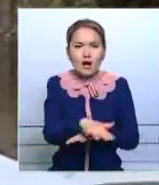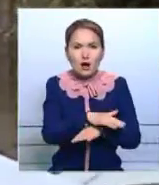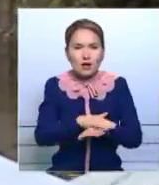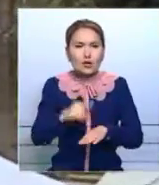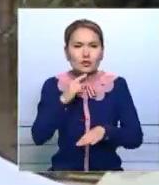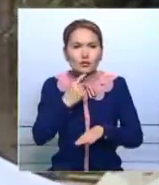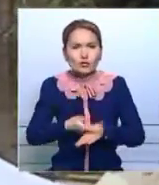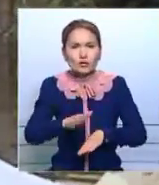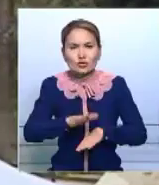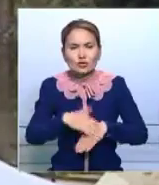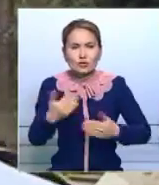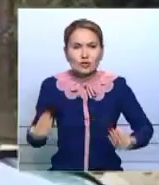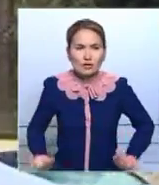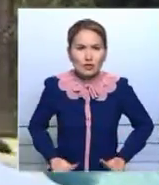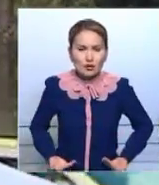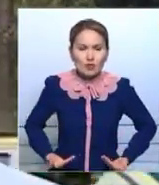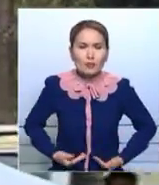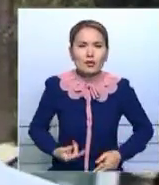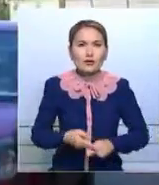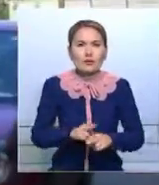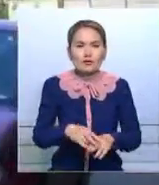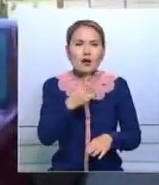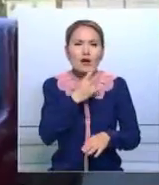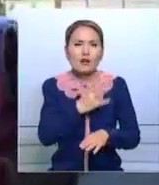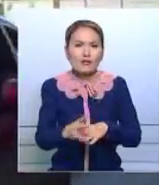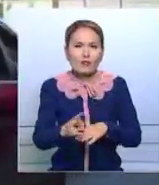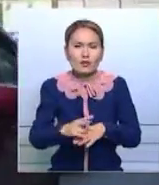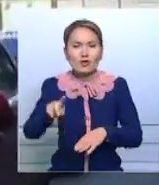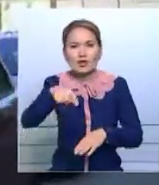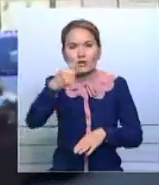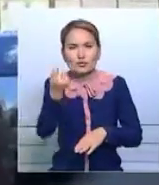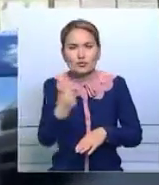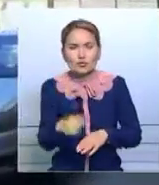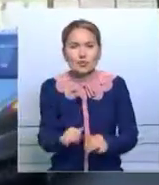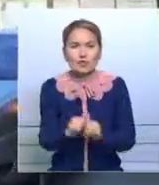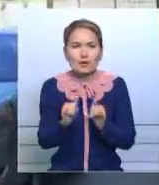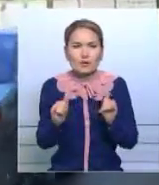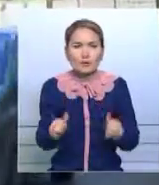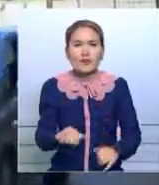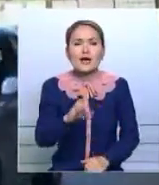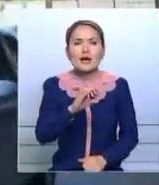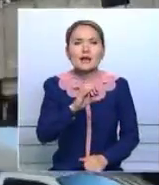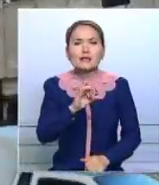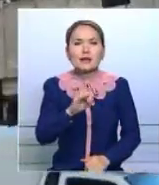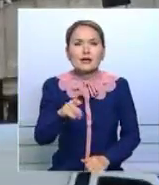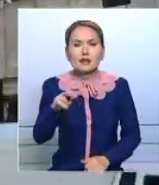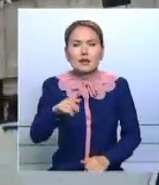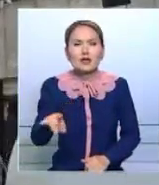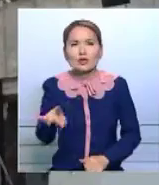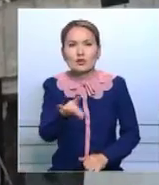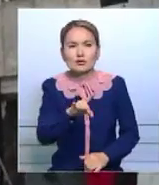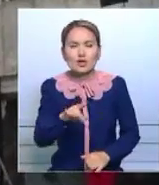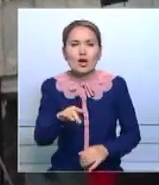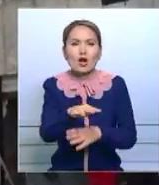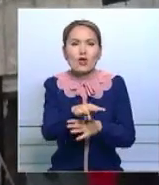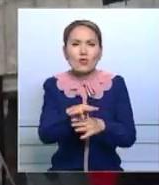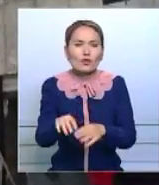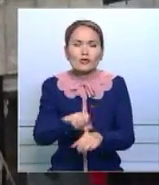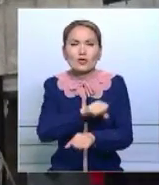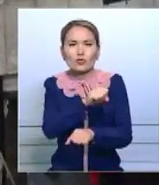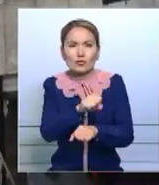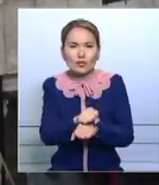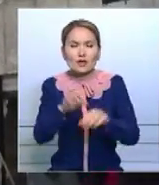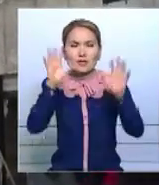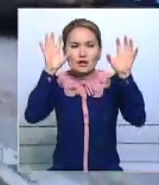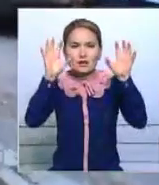соғыстан зардап шекпеген бірде бір адам жоқ. Жалпы Сирияда оқ атпау туралы бітім 27 ақпанда күшіне енген болатын.